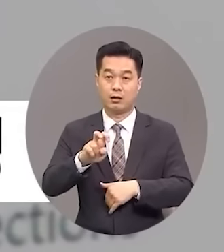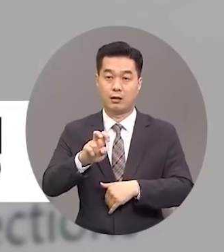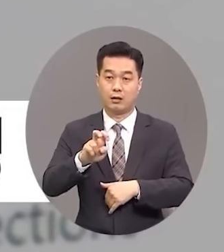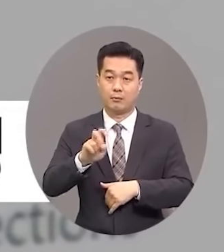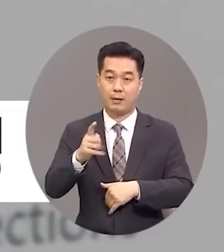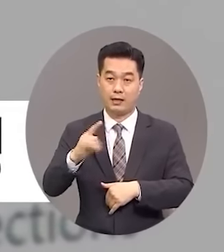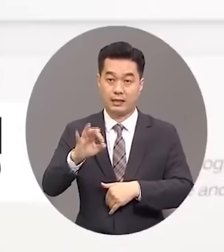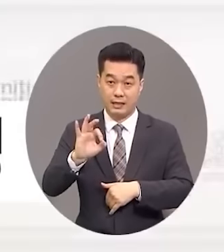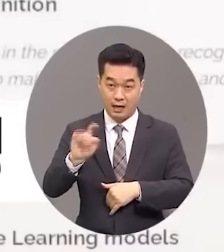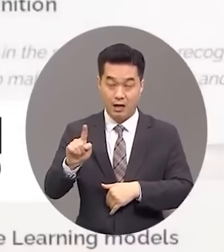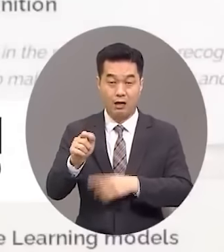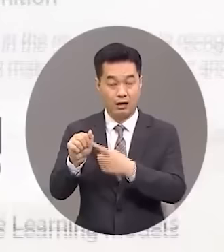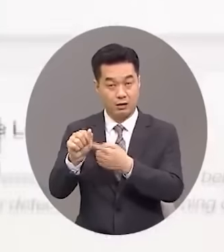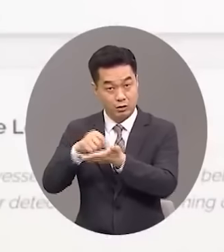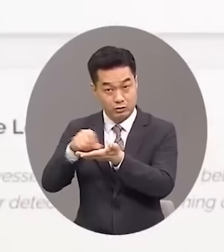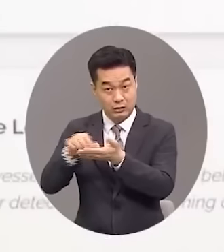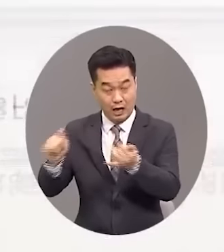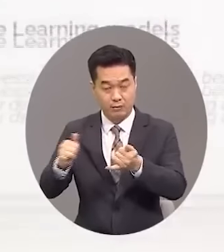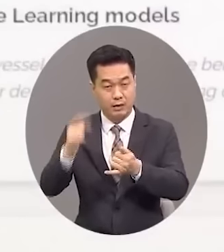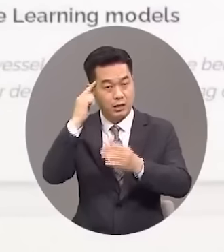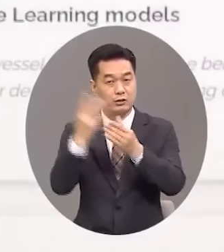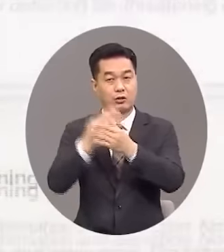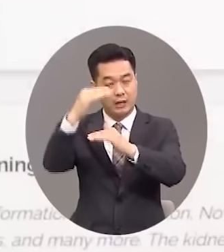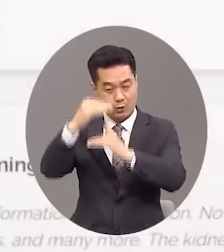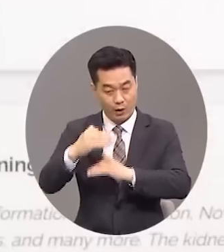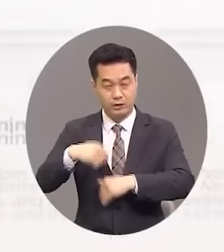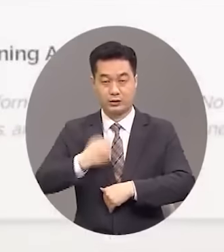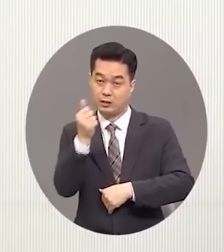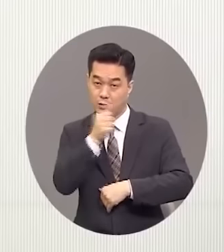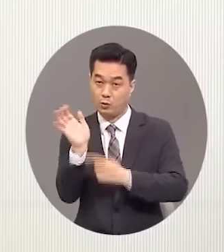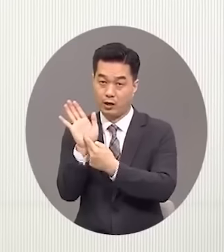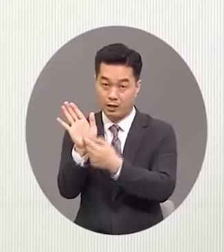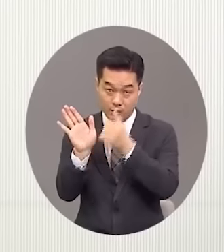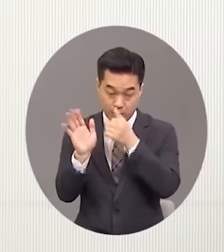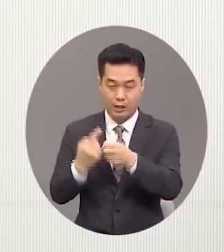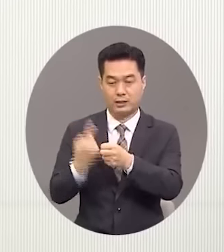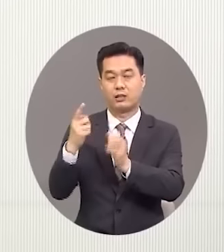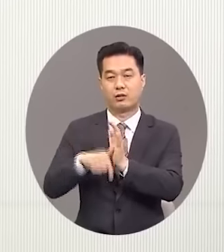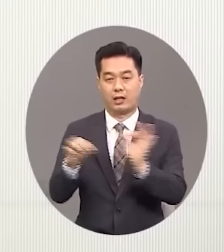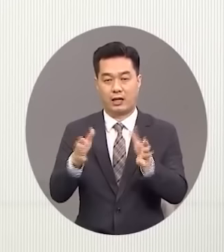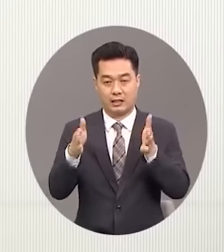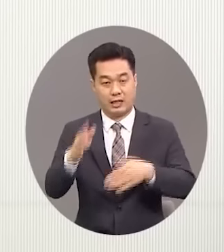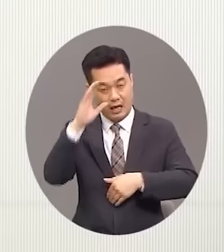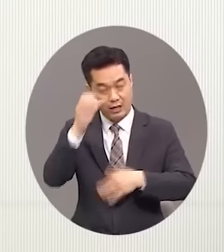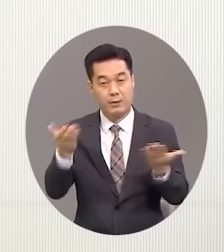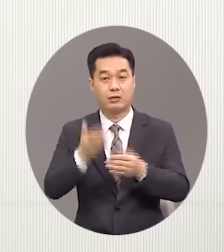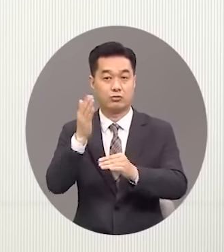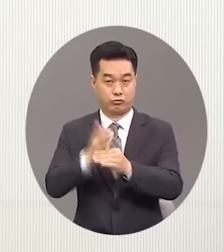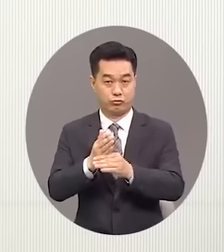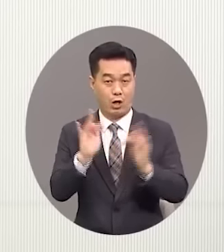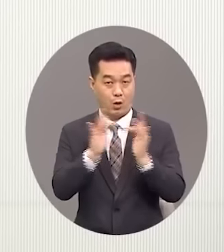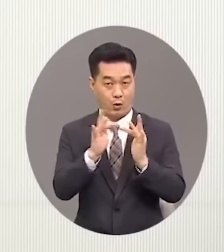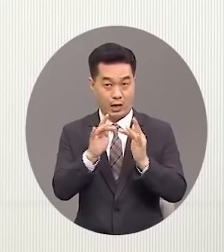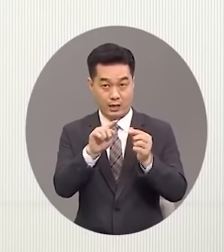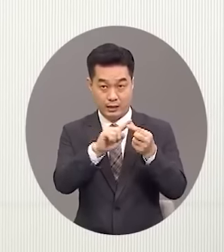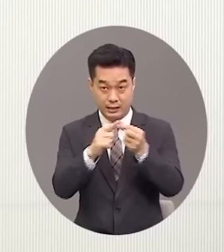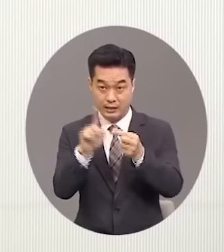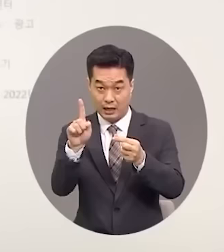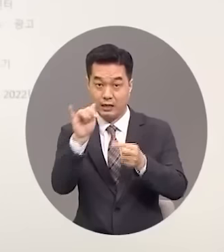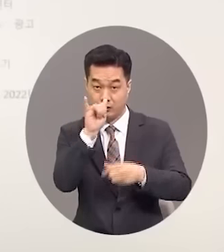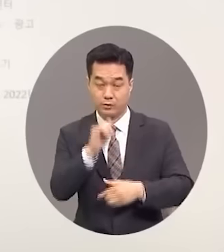자신을 컴퓨터 공학 석사 과장을 밟고 있다고 했는데 지난해 단기 아르바이트를 하고 있다며 온라인 링크를 하나